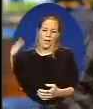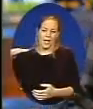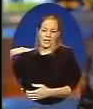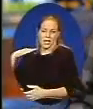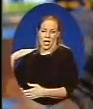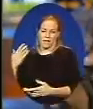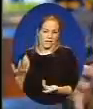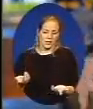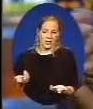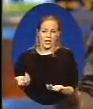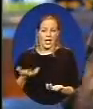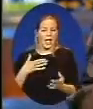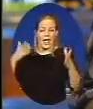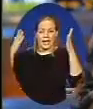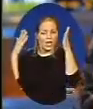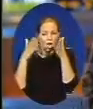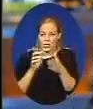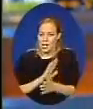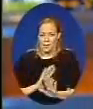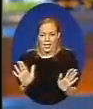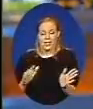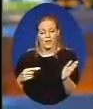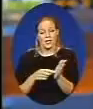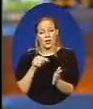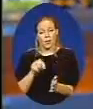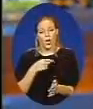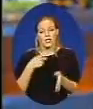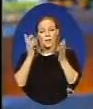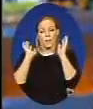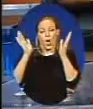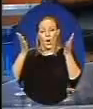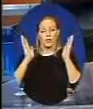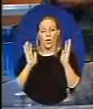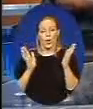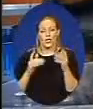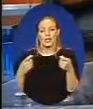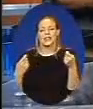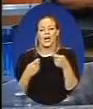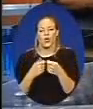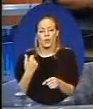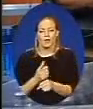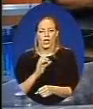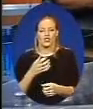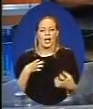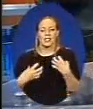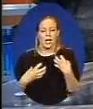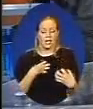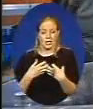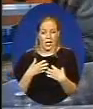הגב וכולי. אין לי קלוז-אפ, ולכן פה אני מאוד מאוד תלוי בעבודה של